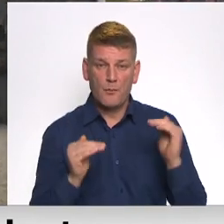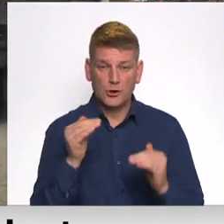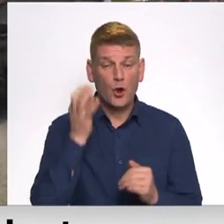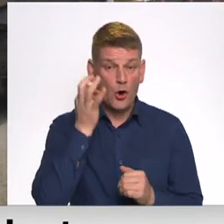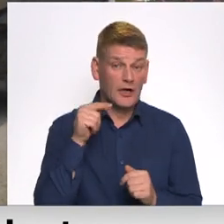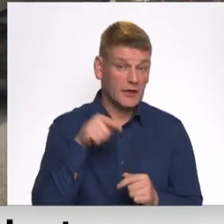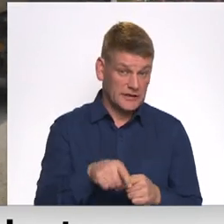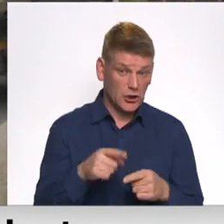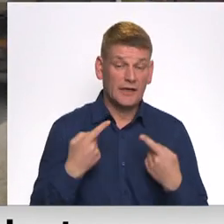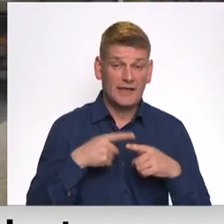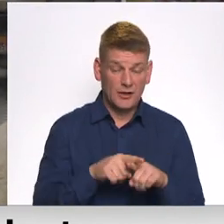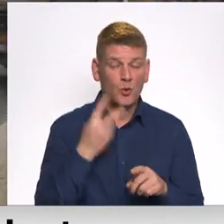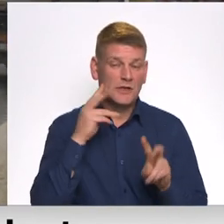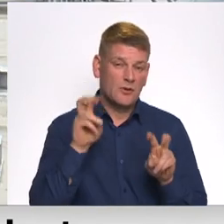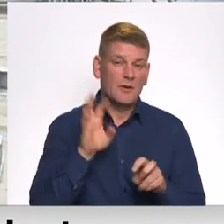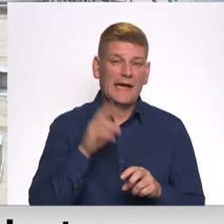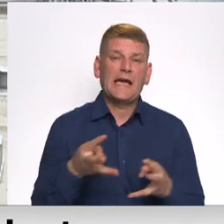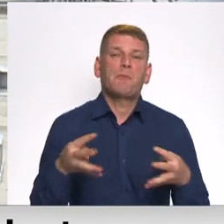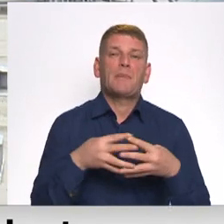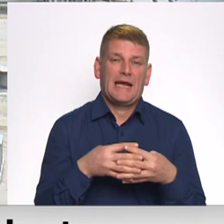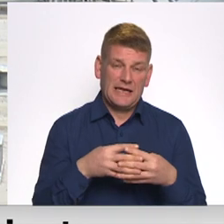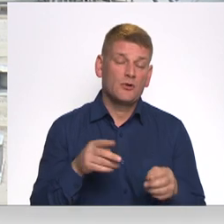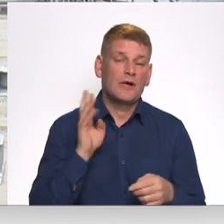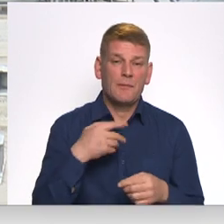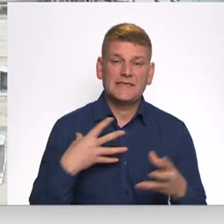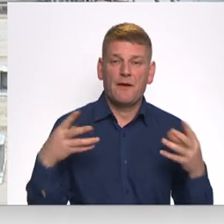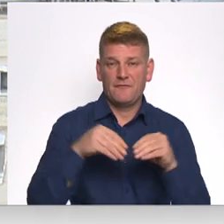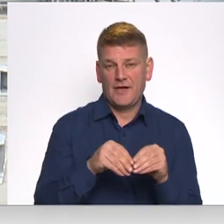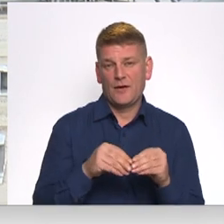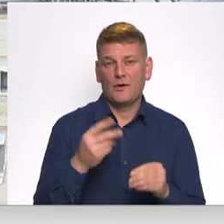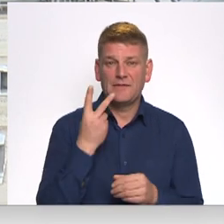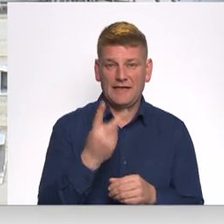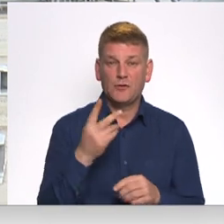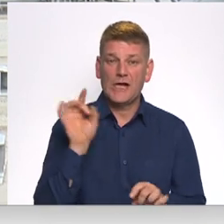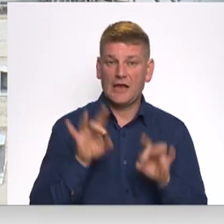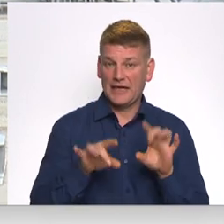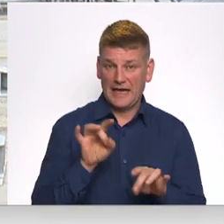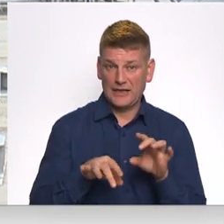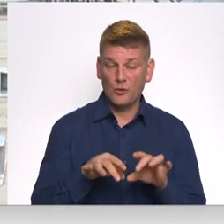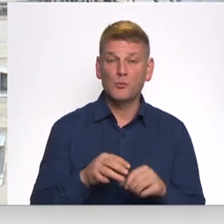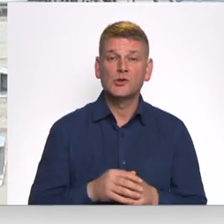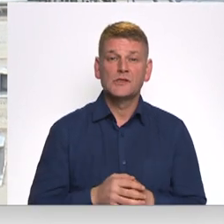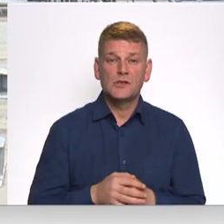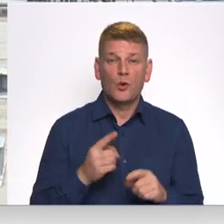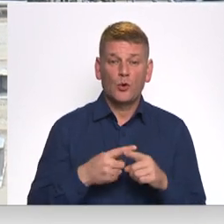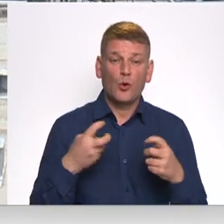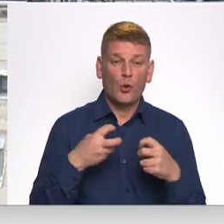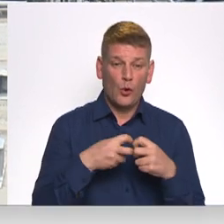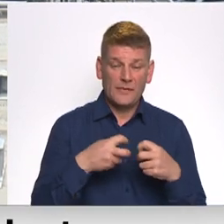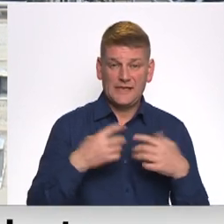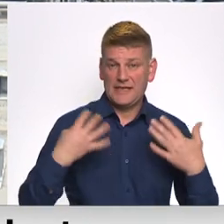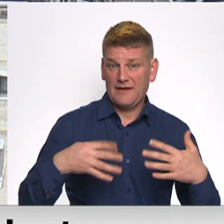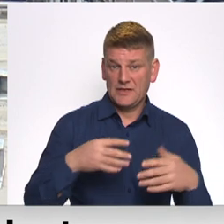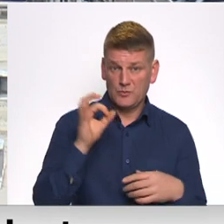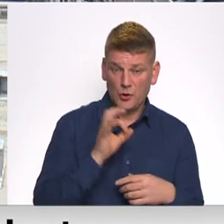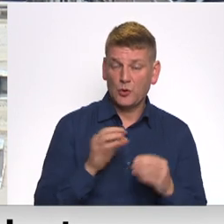šai tehnoloģija, nosauksim viņu par hibrīdu, kad mēs apvienojam divus atkritumus, un gumija ir